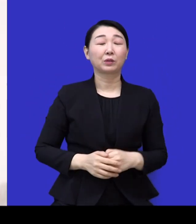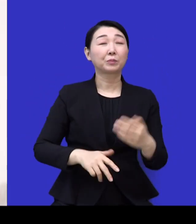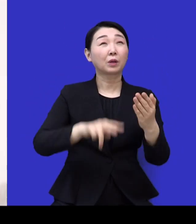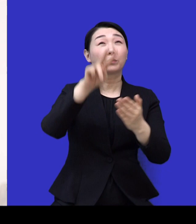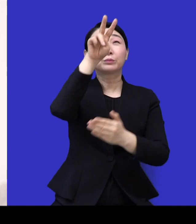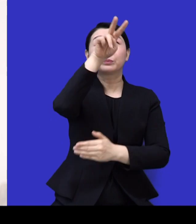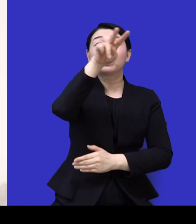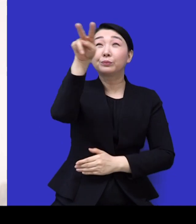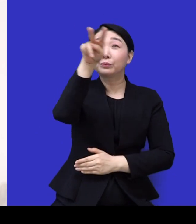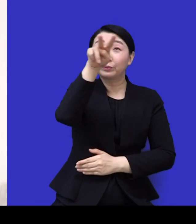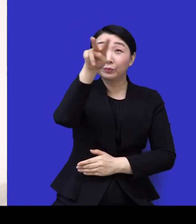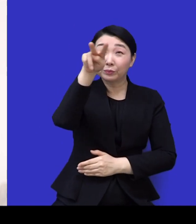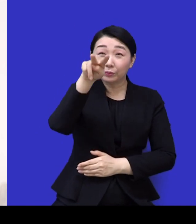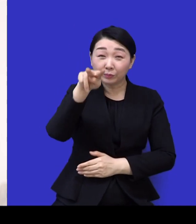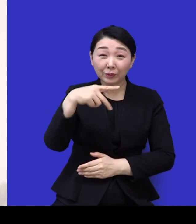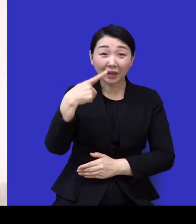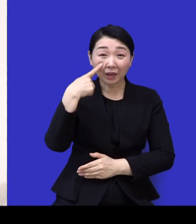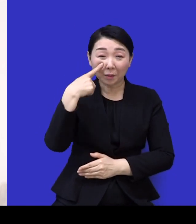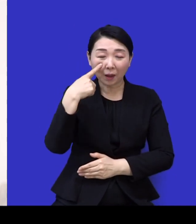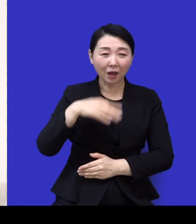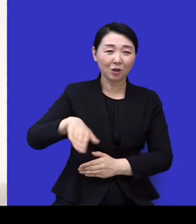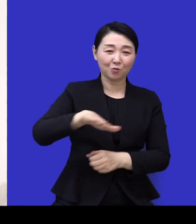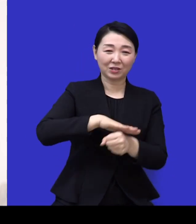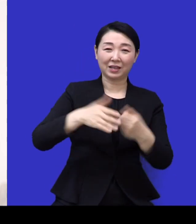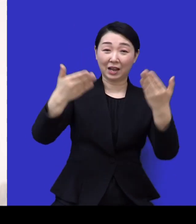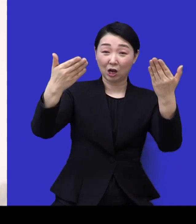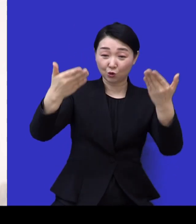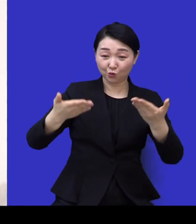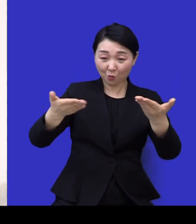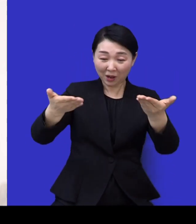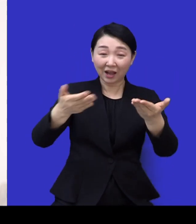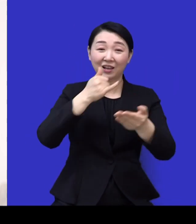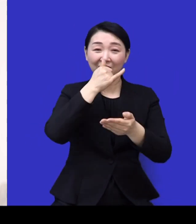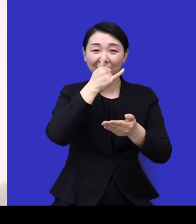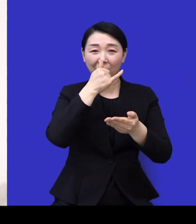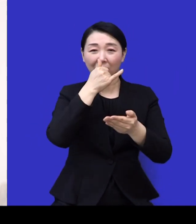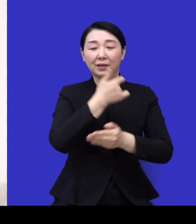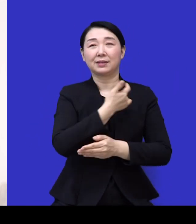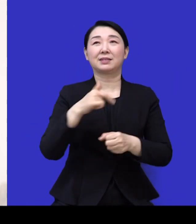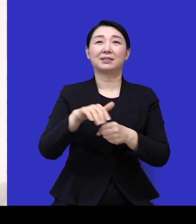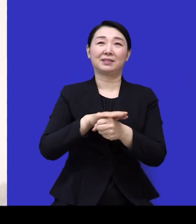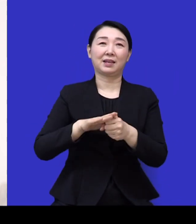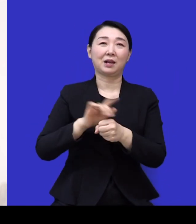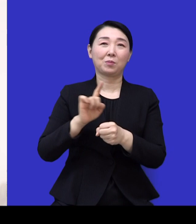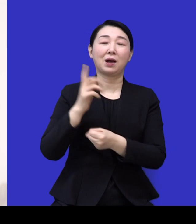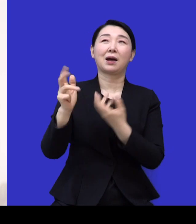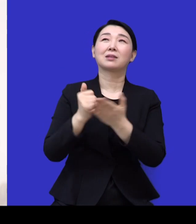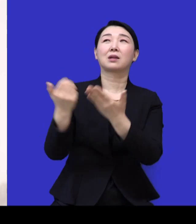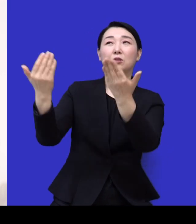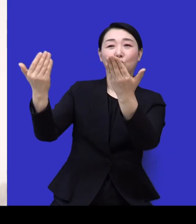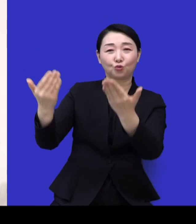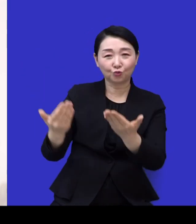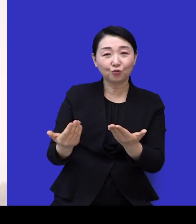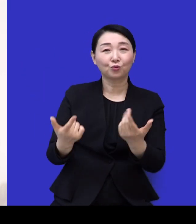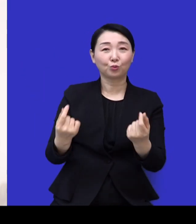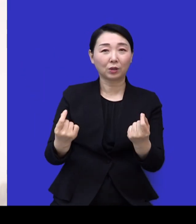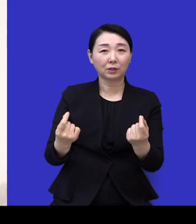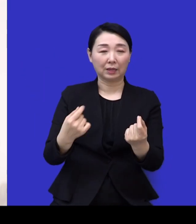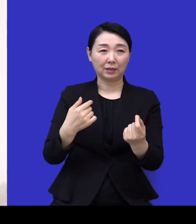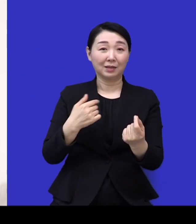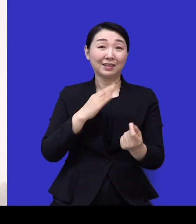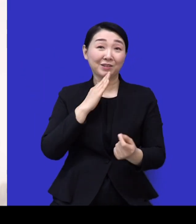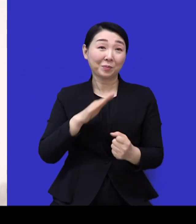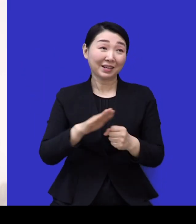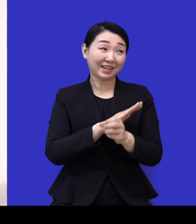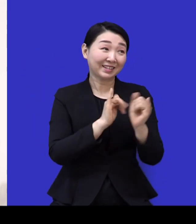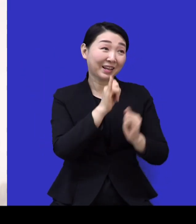읽어보면 정말 우리가 사랑하고 사랑받는데 우리가 더 큰 사랑은 하나님께 나오는 거고 정말 사랑하는 사람이